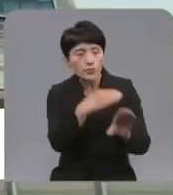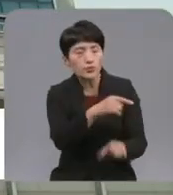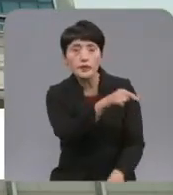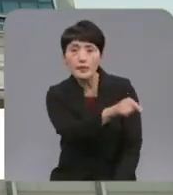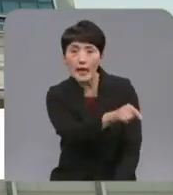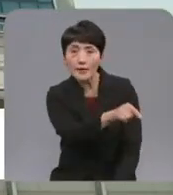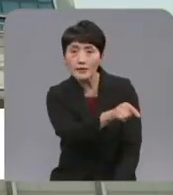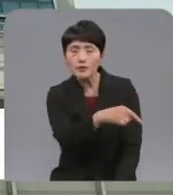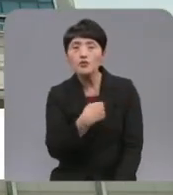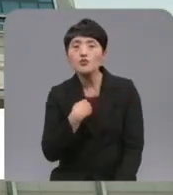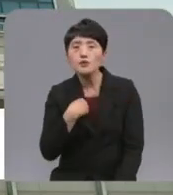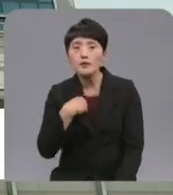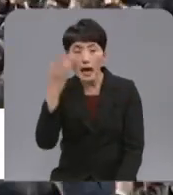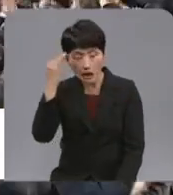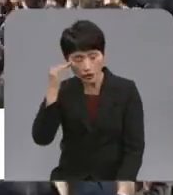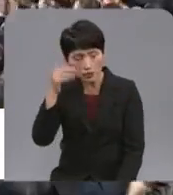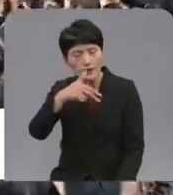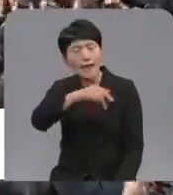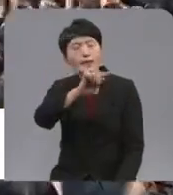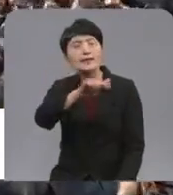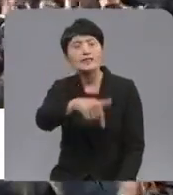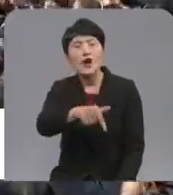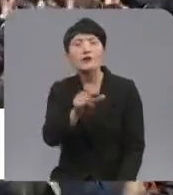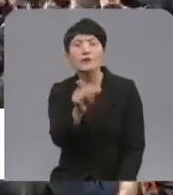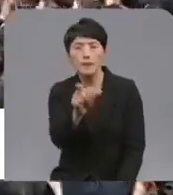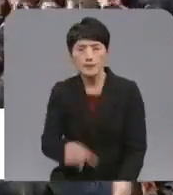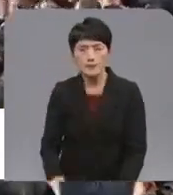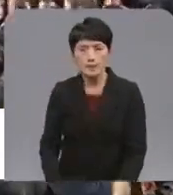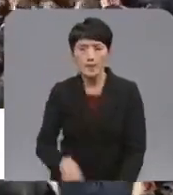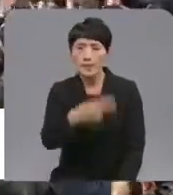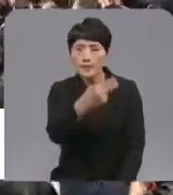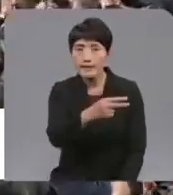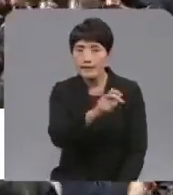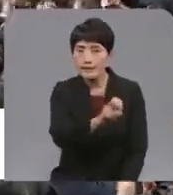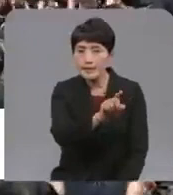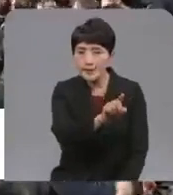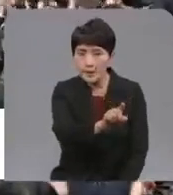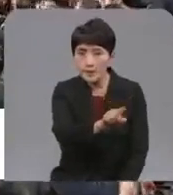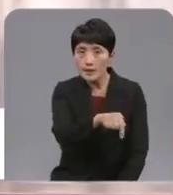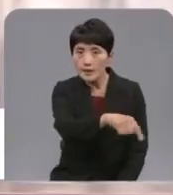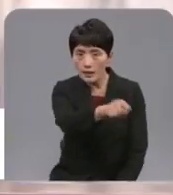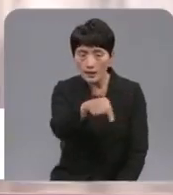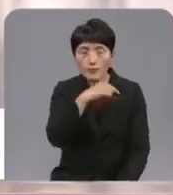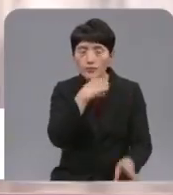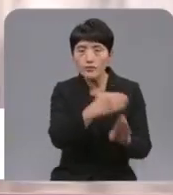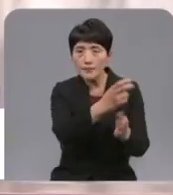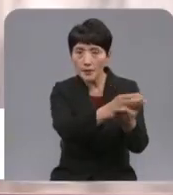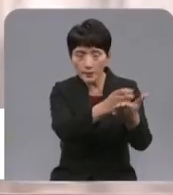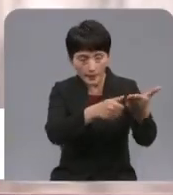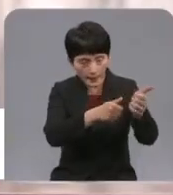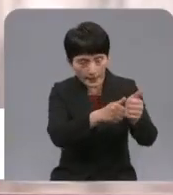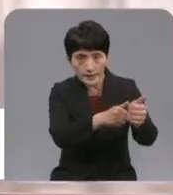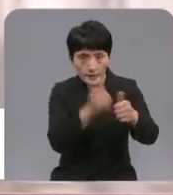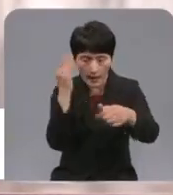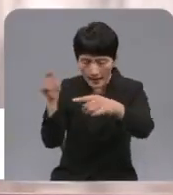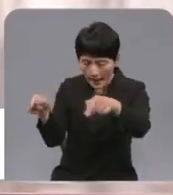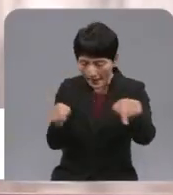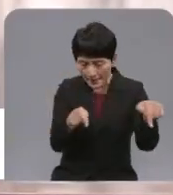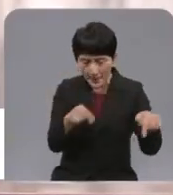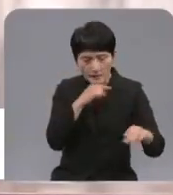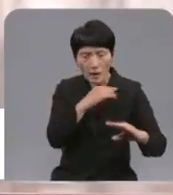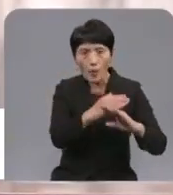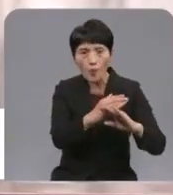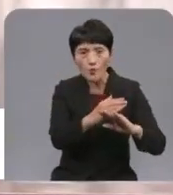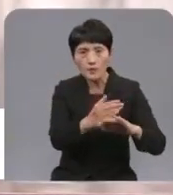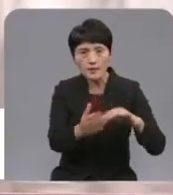armée sont définis comme les ennemis de la Corée du Sud une première depuis 6 ans la raison selon les explications du ministère de